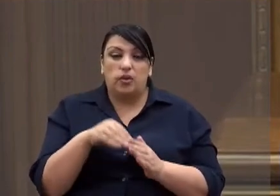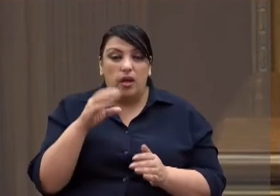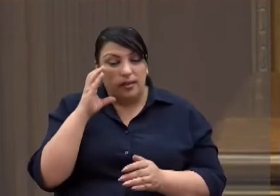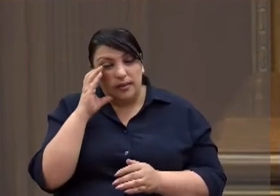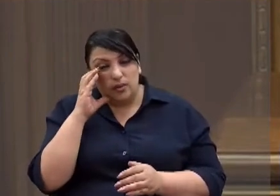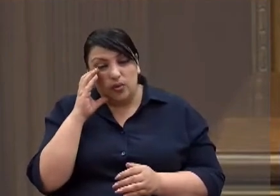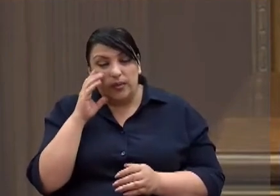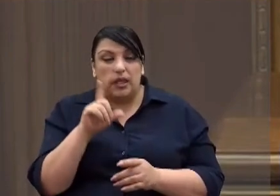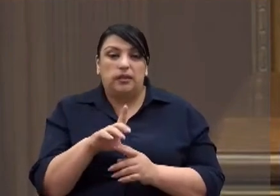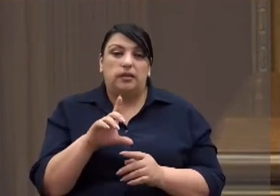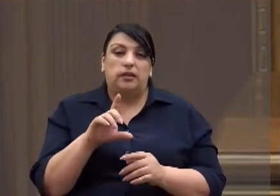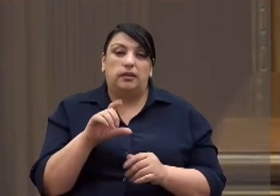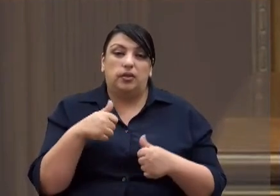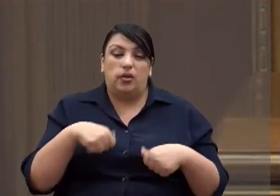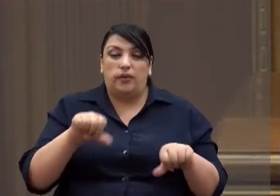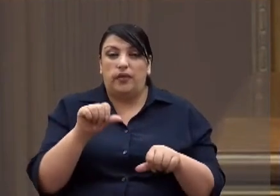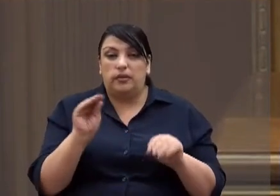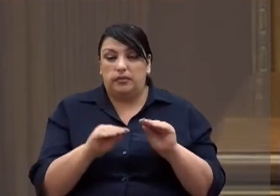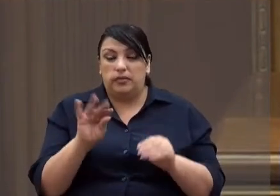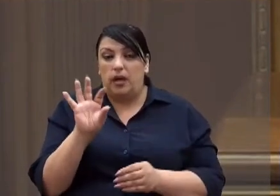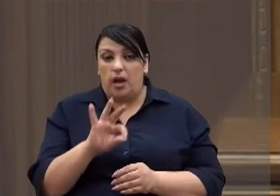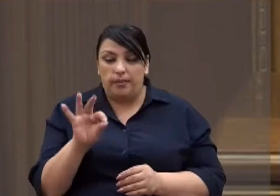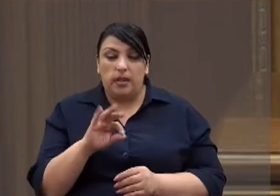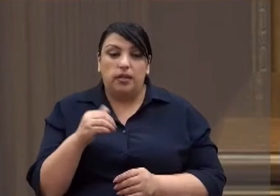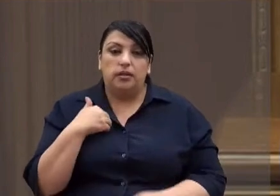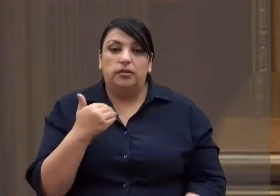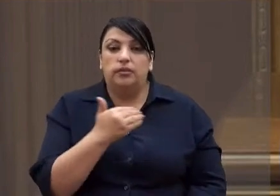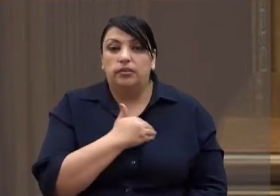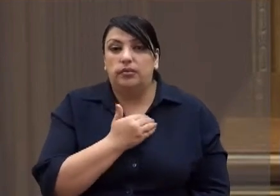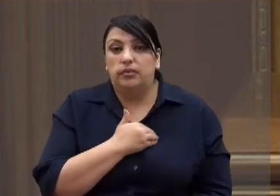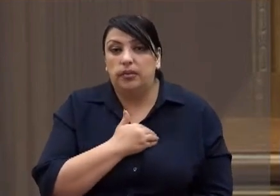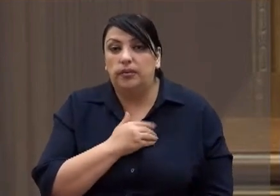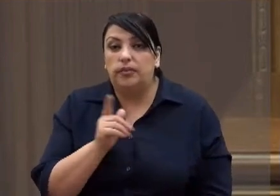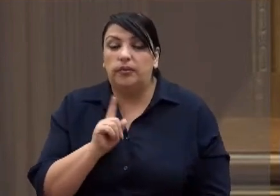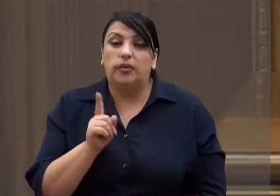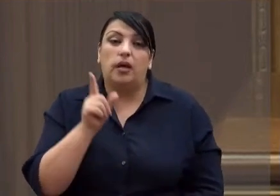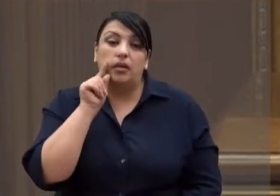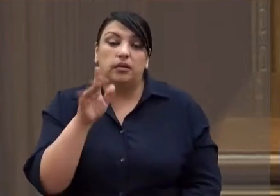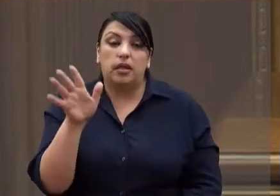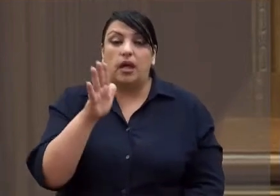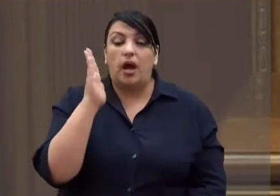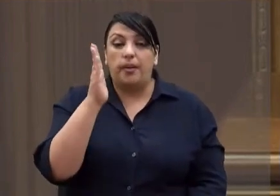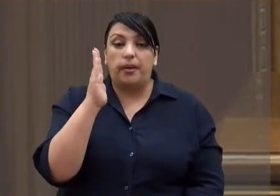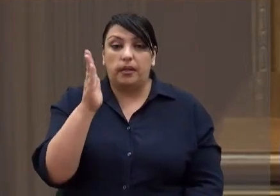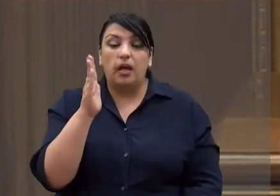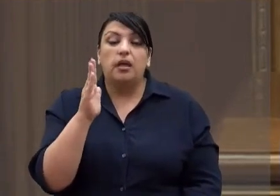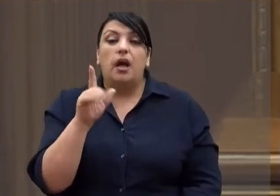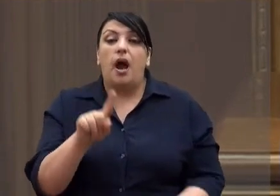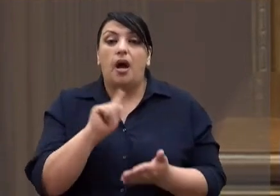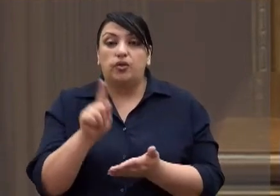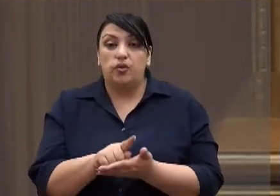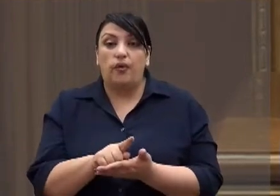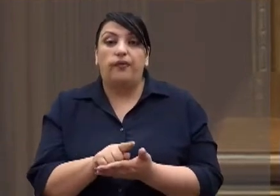համար, և ուզում եմ մեկ անգամ ևս ընդգծել, որ Հայաստանի եվրոպական ապագայի հարցով